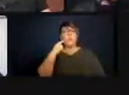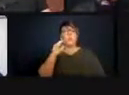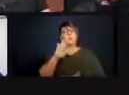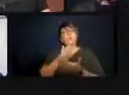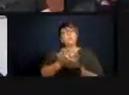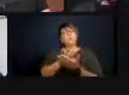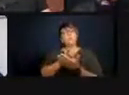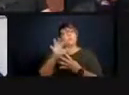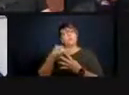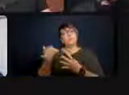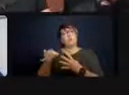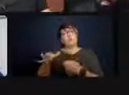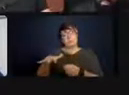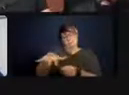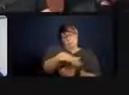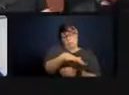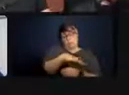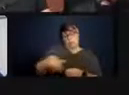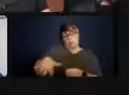jumuisha au inayoleta pamoja